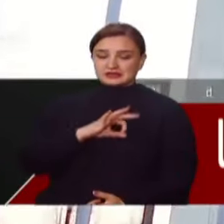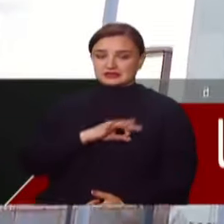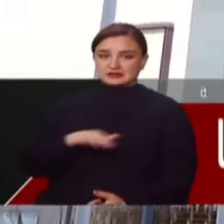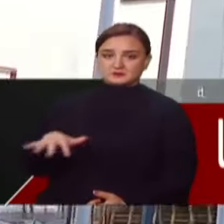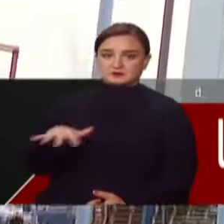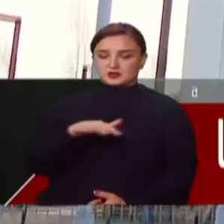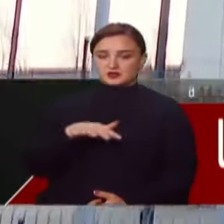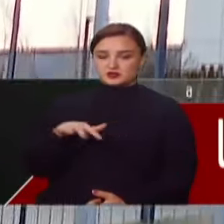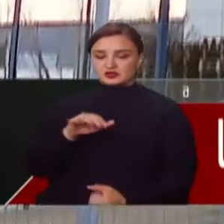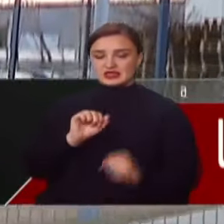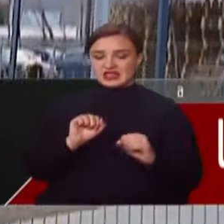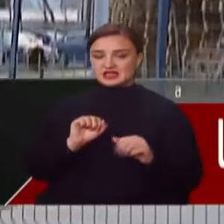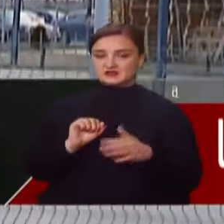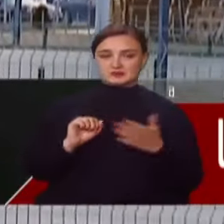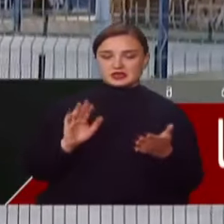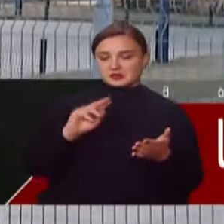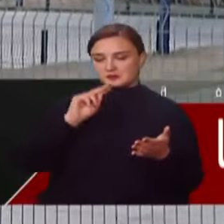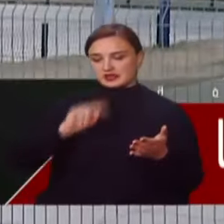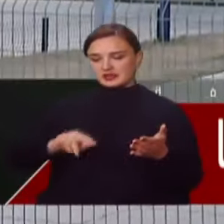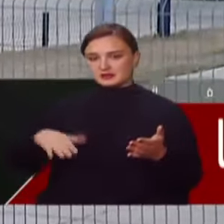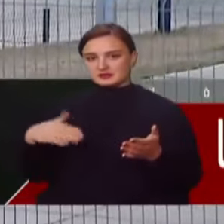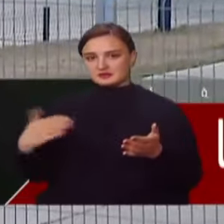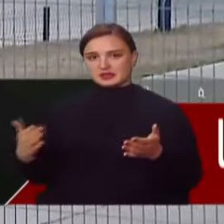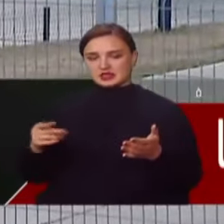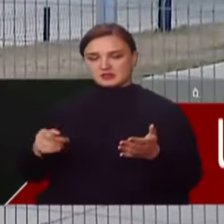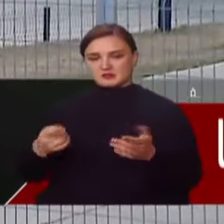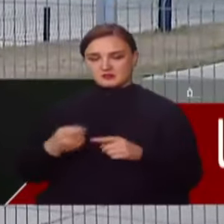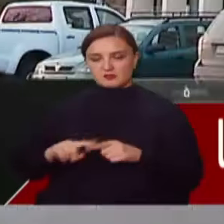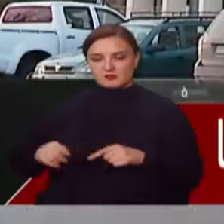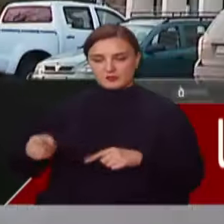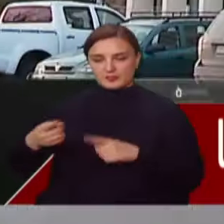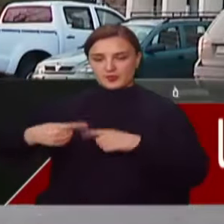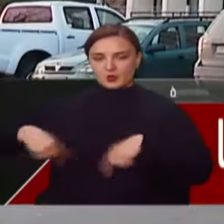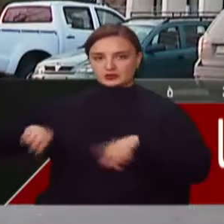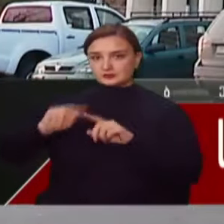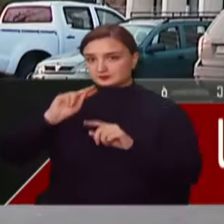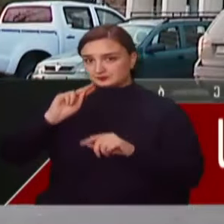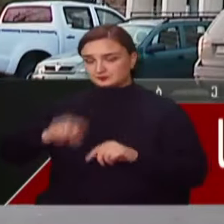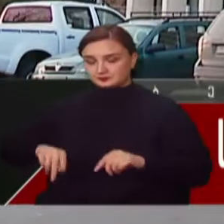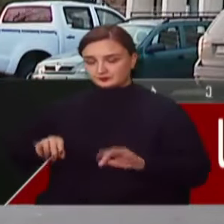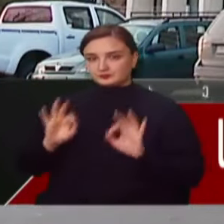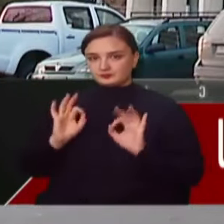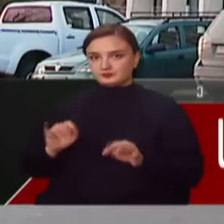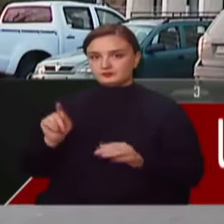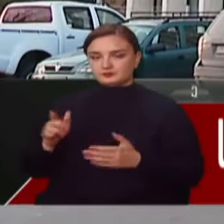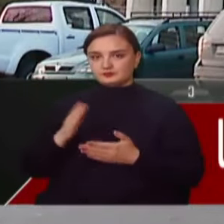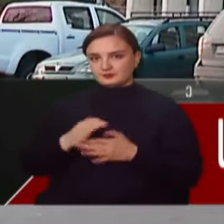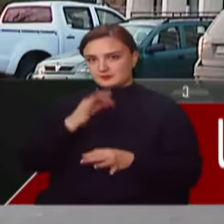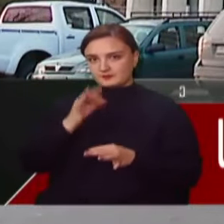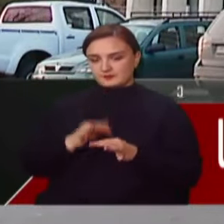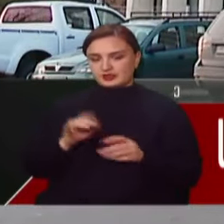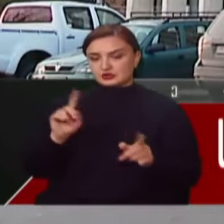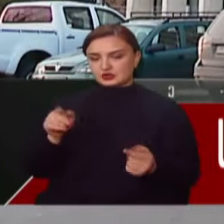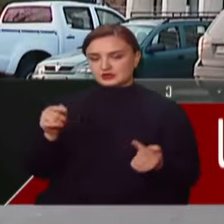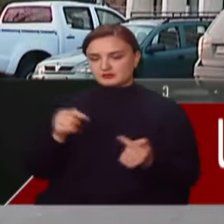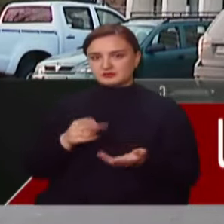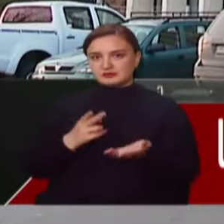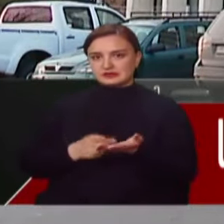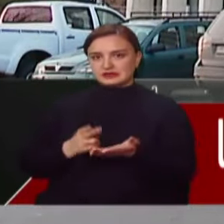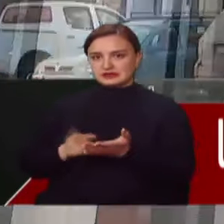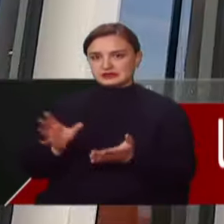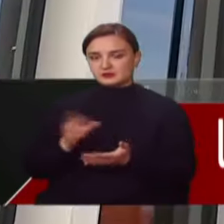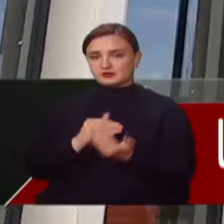არა დაცვის მხარეზე, არამედ ბრალდების მხარეზე, ანუ იმ ორგანოზე, რომელიც ბრალს წარადგენს, და სწორედ ის არის პასუხისმგებელი შესაბამისი